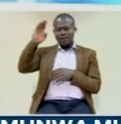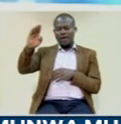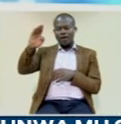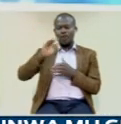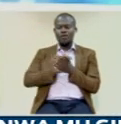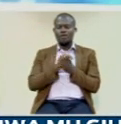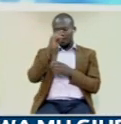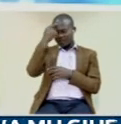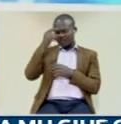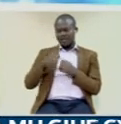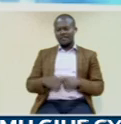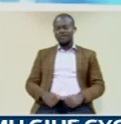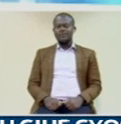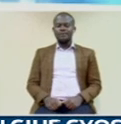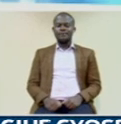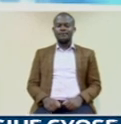muraho mu Buhinde?